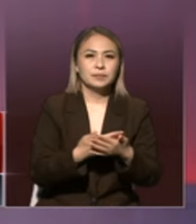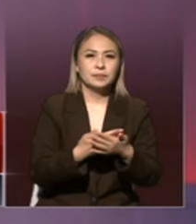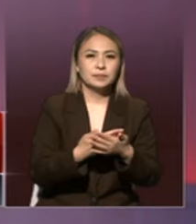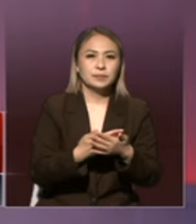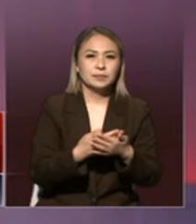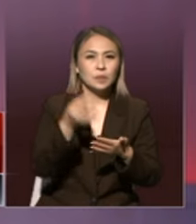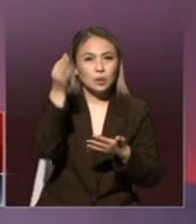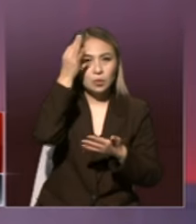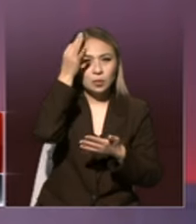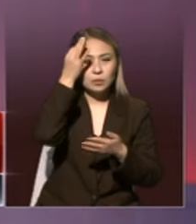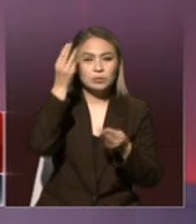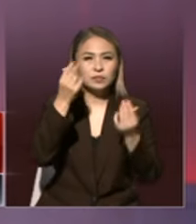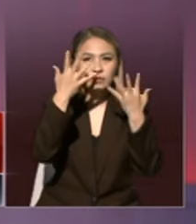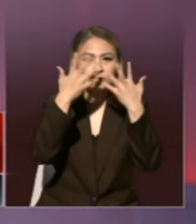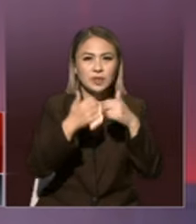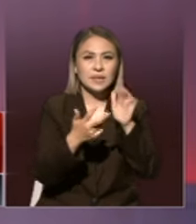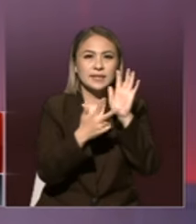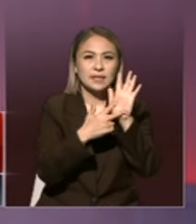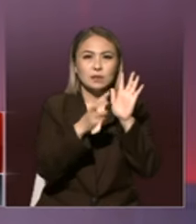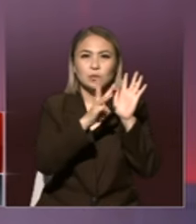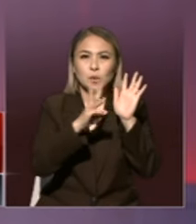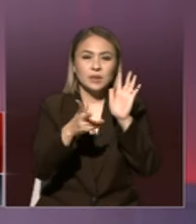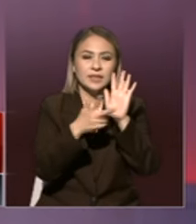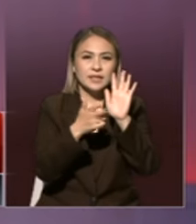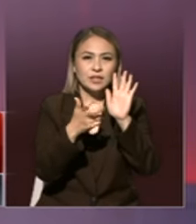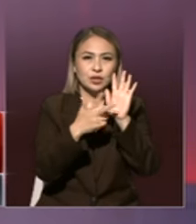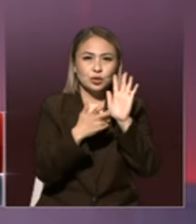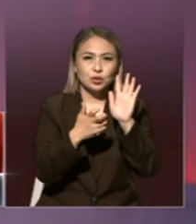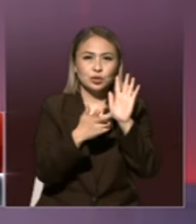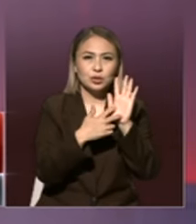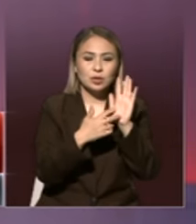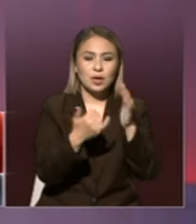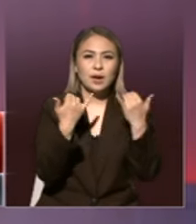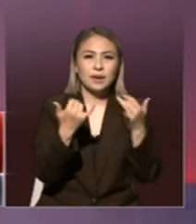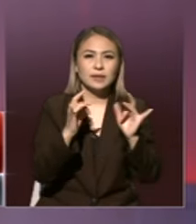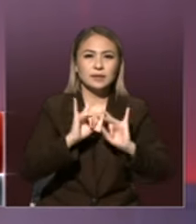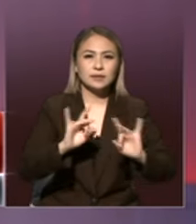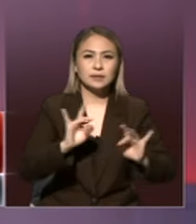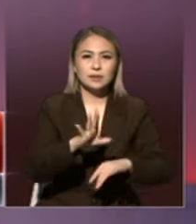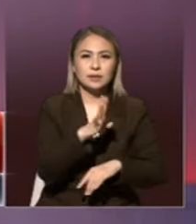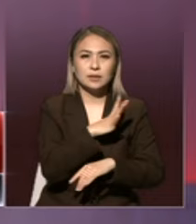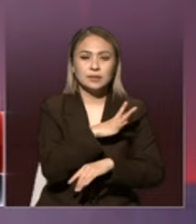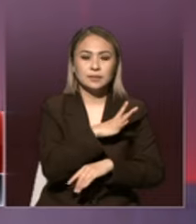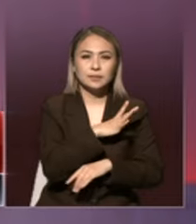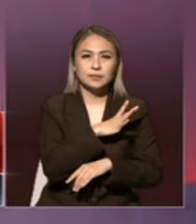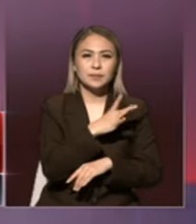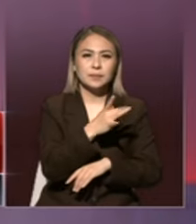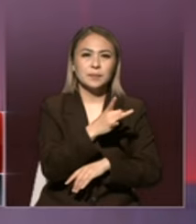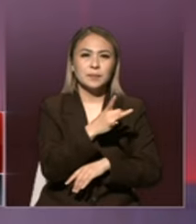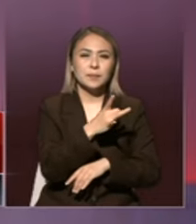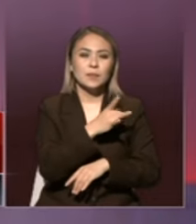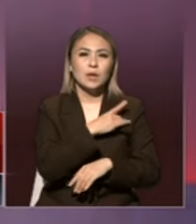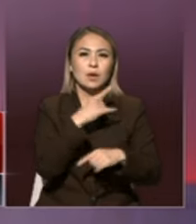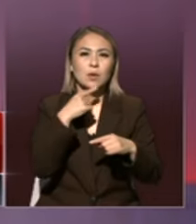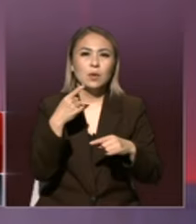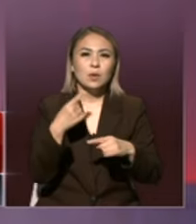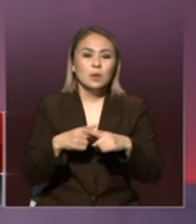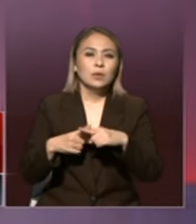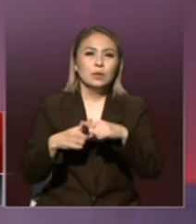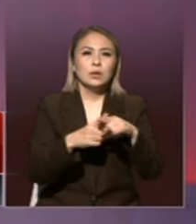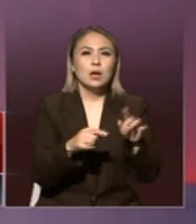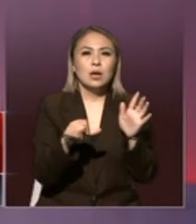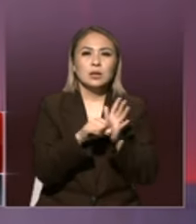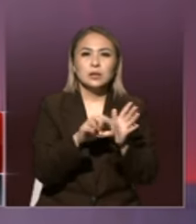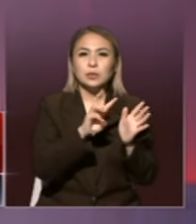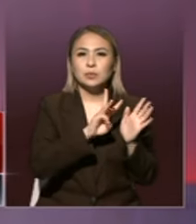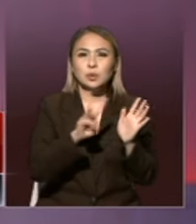Соны ескергендегі баға 8 миллион 800 тұрады. Жаңағы айтпақшы, Беларусь Республикасындағы баға 6 миллион 800